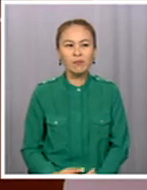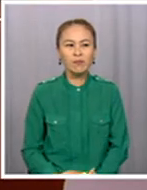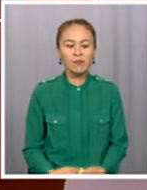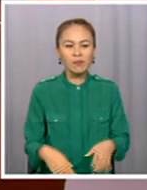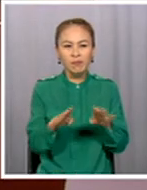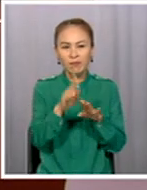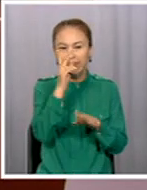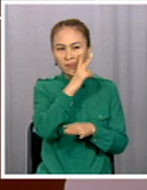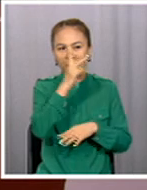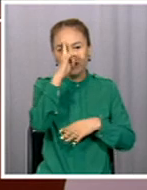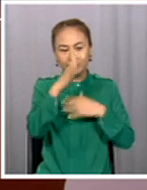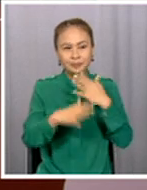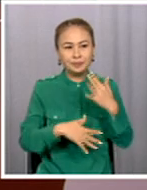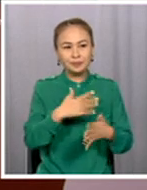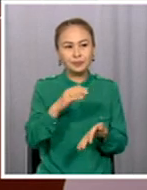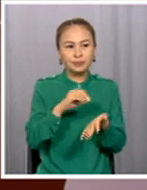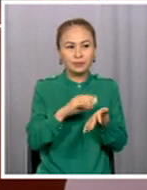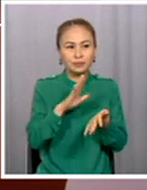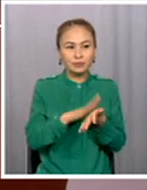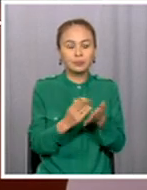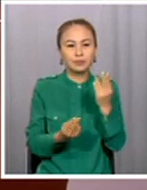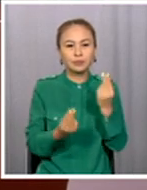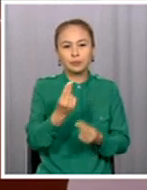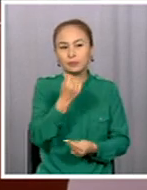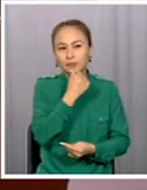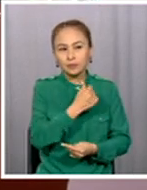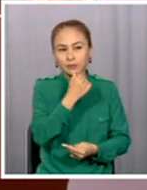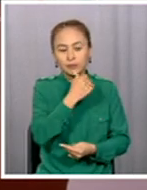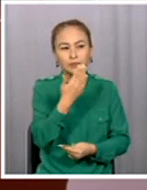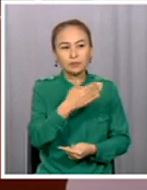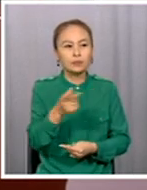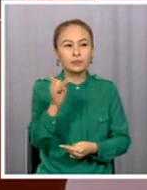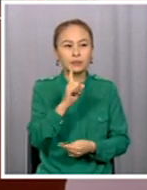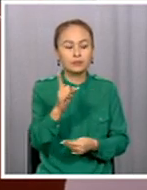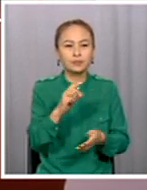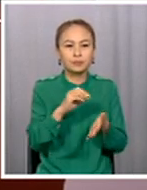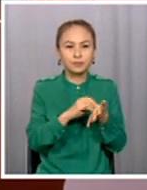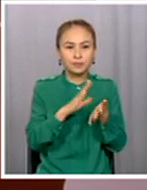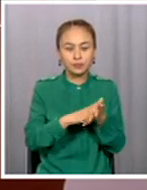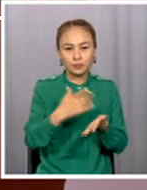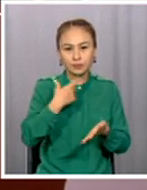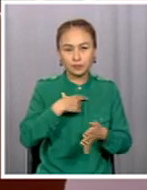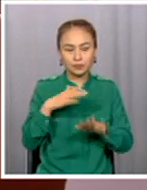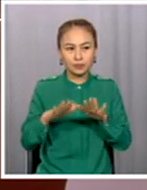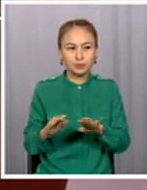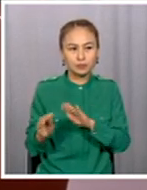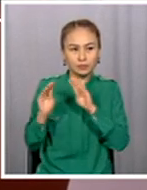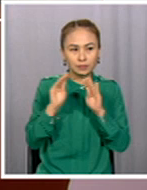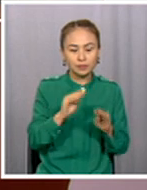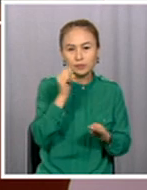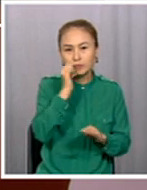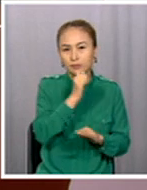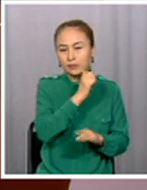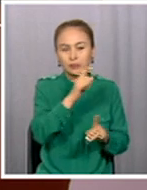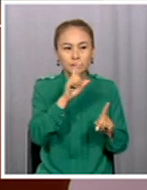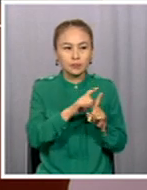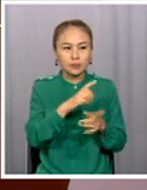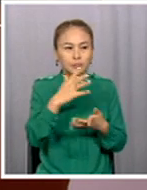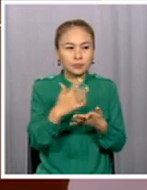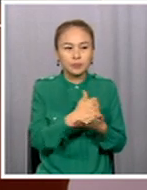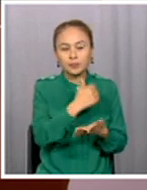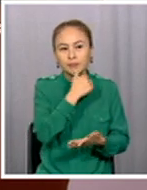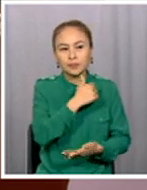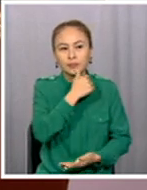балалар, адасқан әріптер ойынын ойнайық. Ол үшін әріптерді өз орнына қойып, жасырынған сөздерді тауып көріңдер.